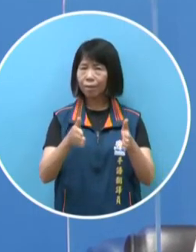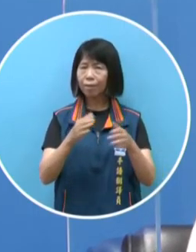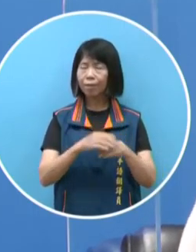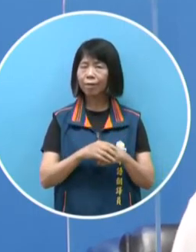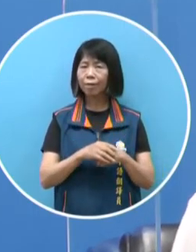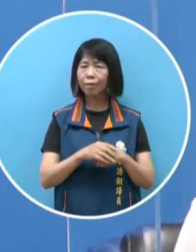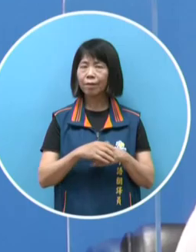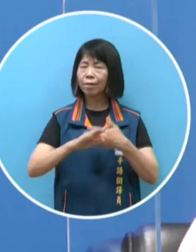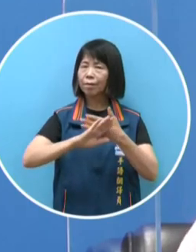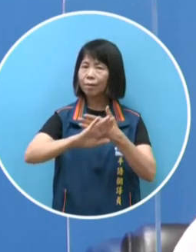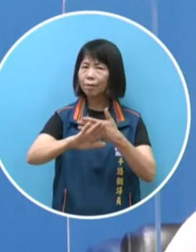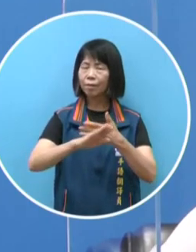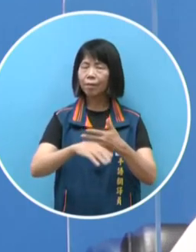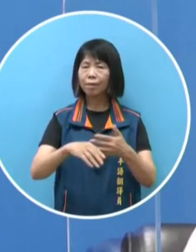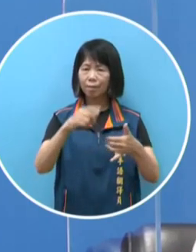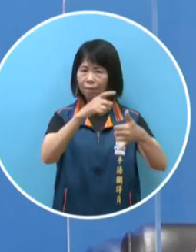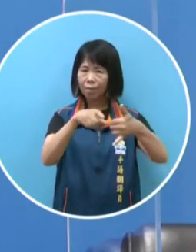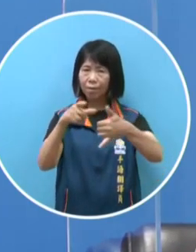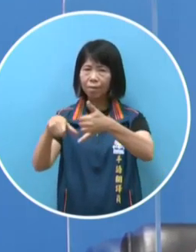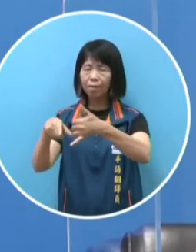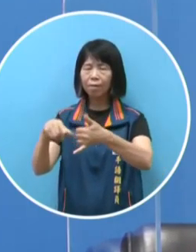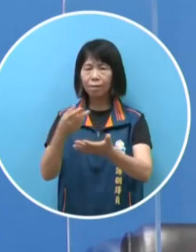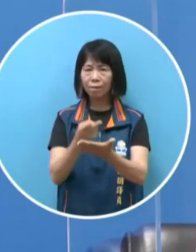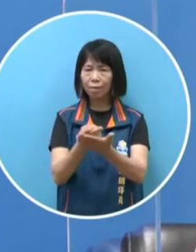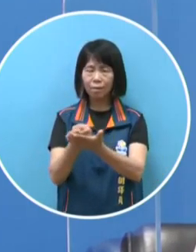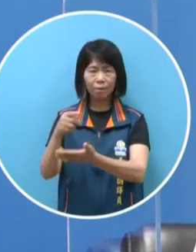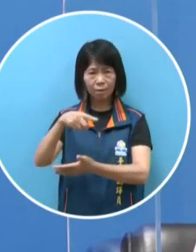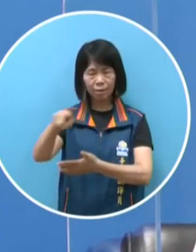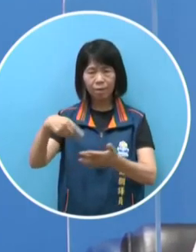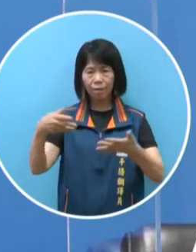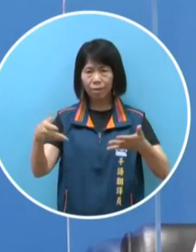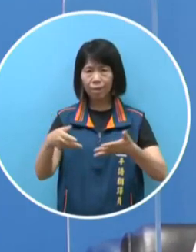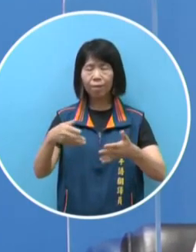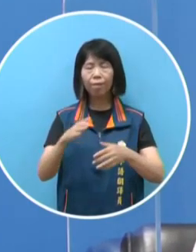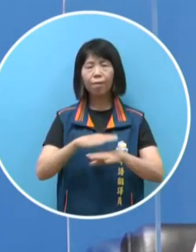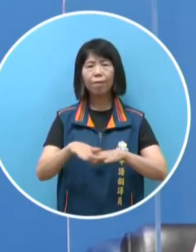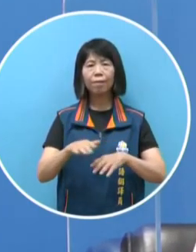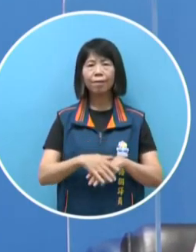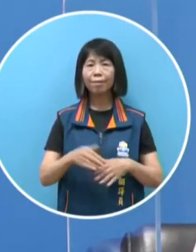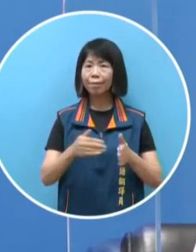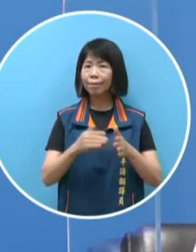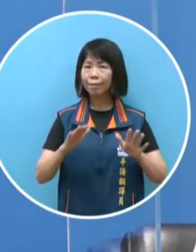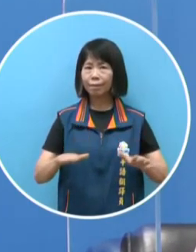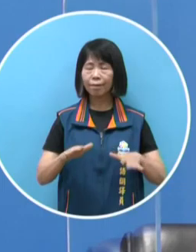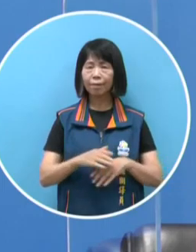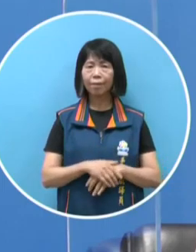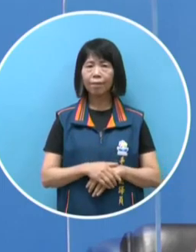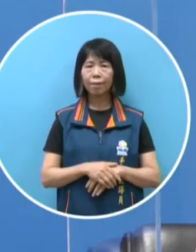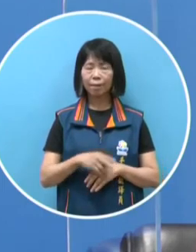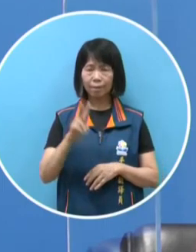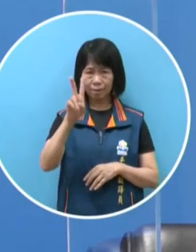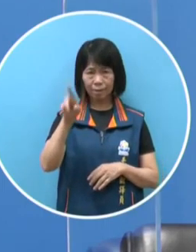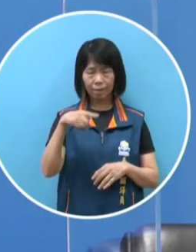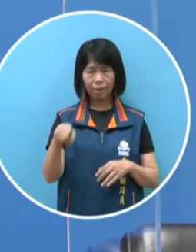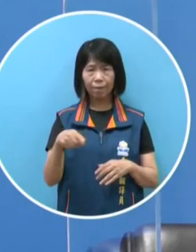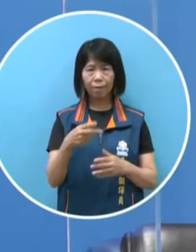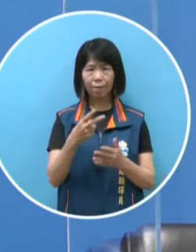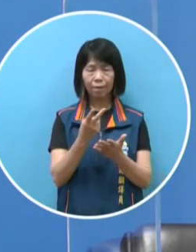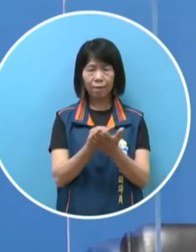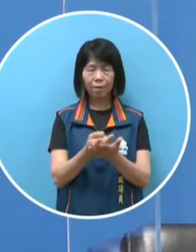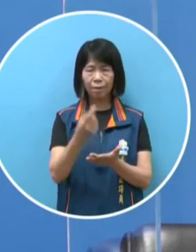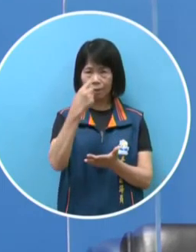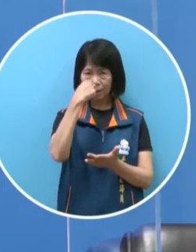这个其他的个案那去做治疗哈。那到目前为止那只有2位在接受插